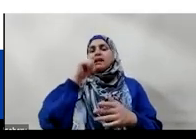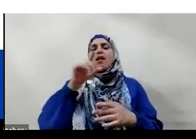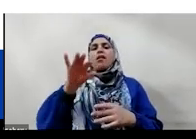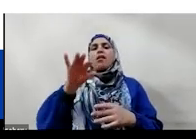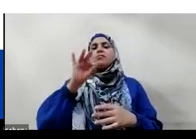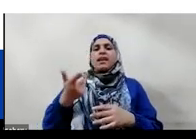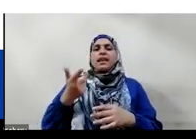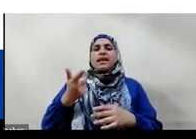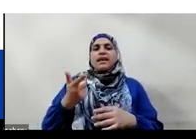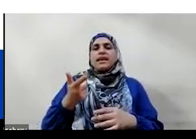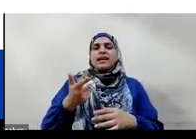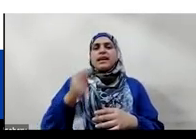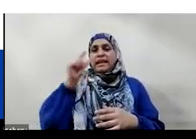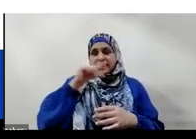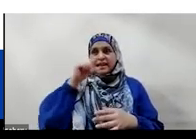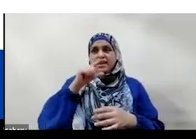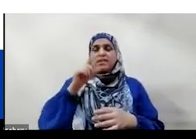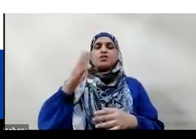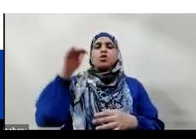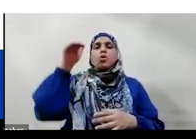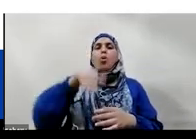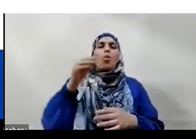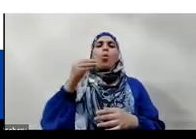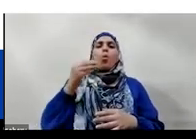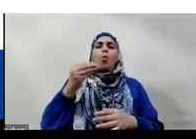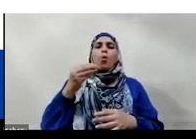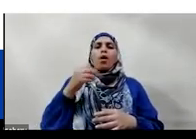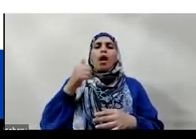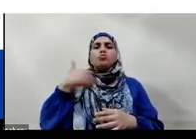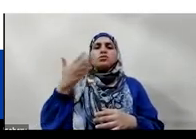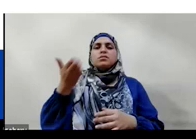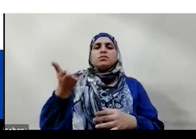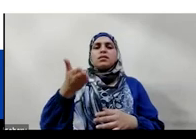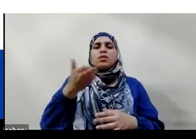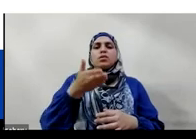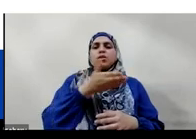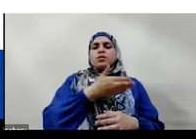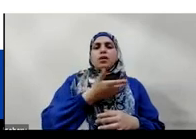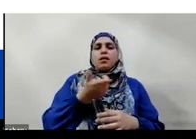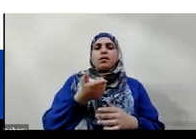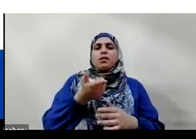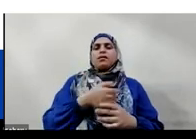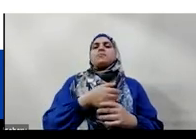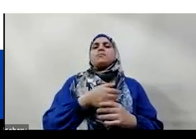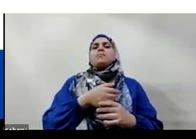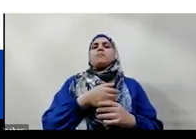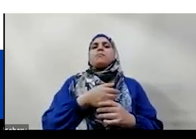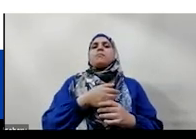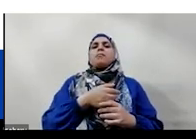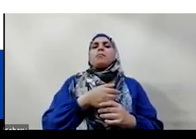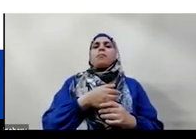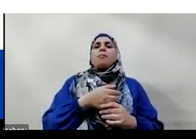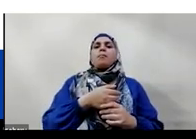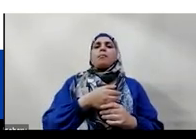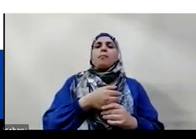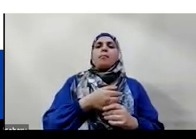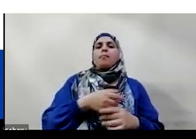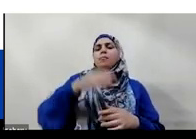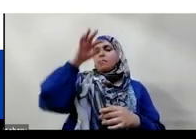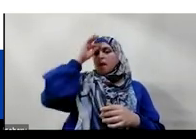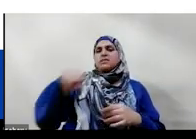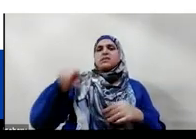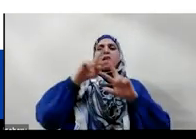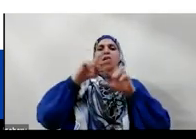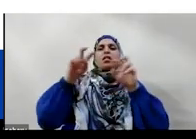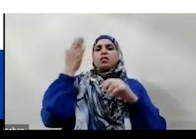بقى السبيشاليزيشن اللي أنا عايزة أتخصص فيه فليكن theology و theological studies.